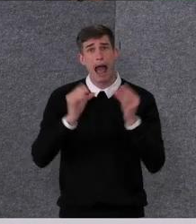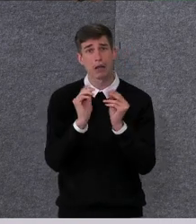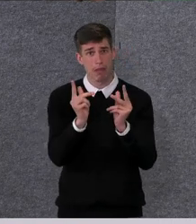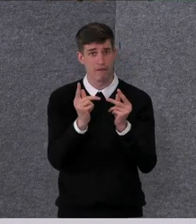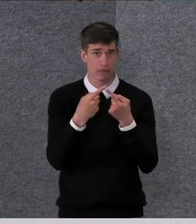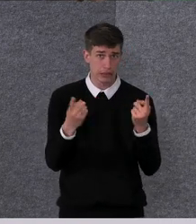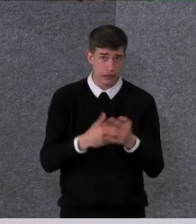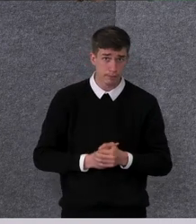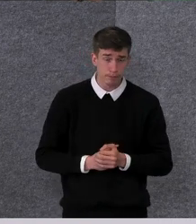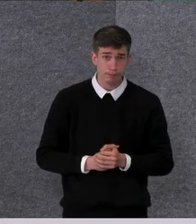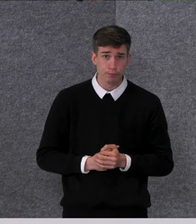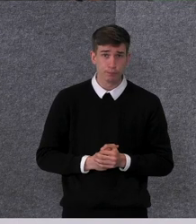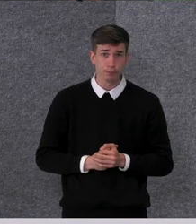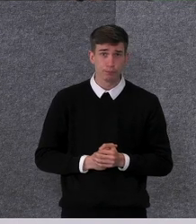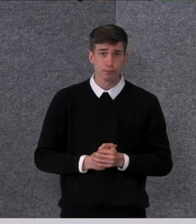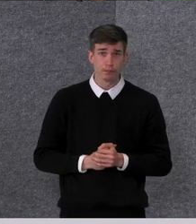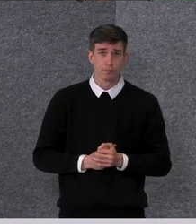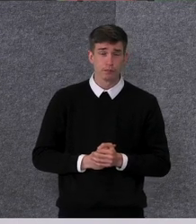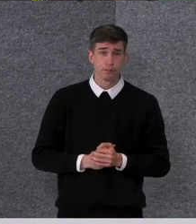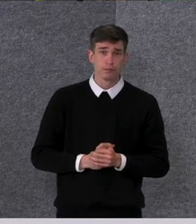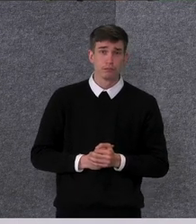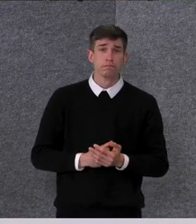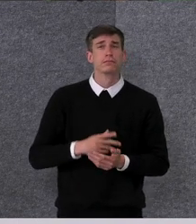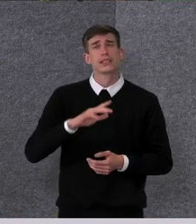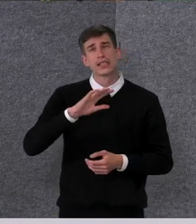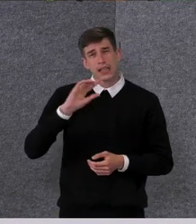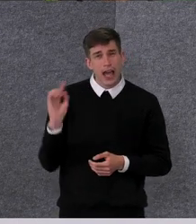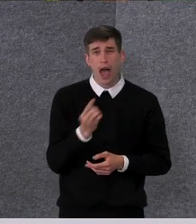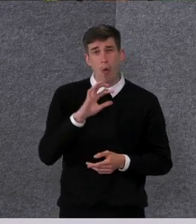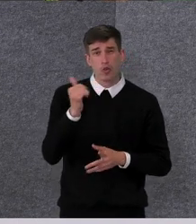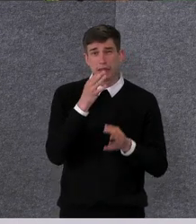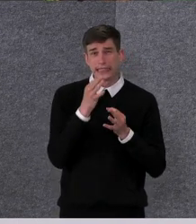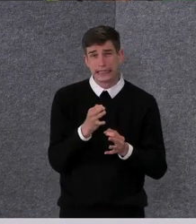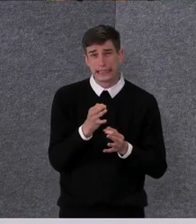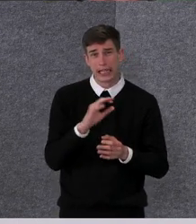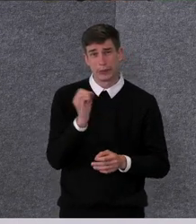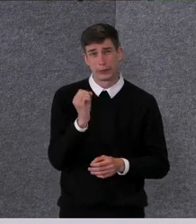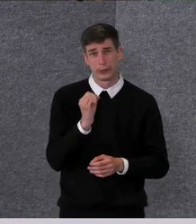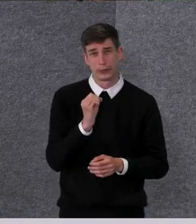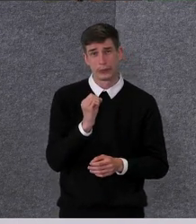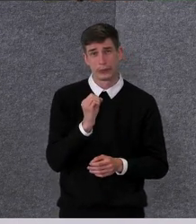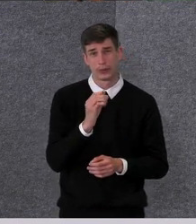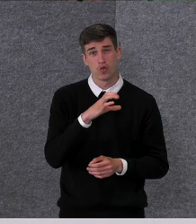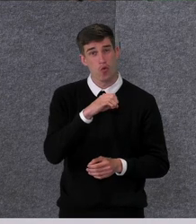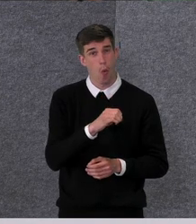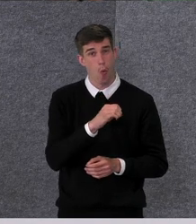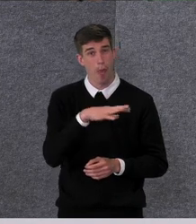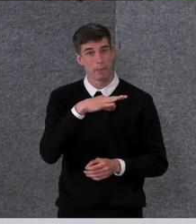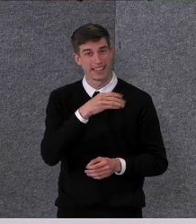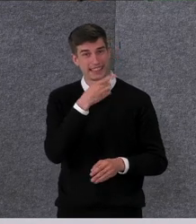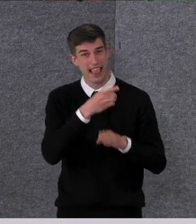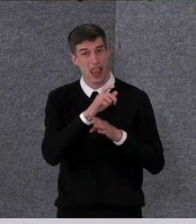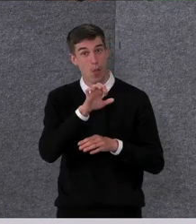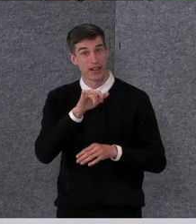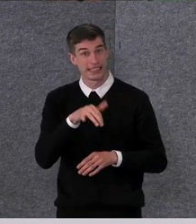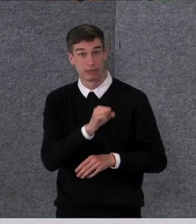Entscheidungen auch in so schwierigen Zeiten sind. Ich möchte mich nochmal ganz, ganz explizit bei meinem wundervollen Co-Präsidenten Louis bedanken, der